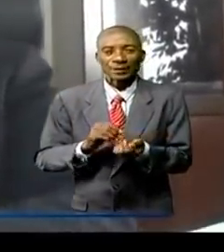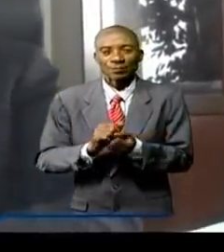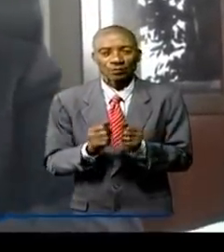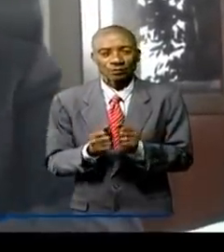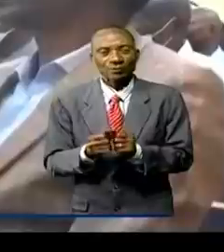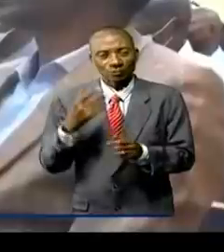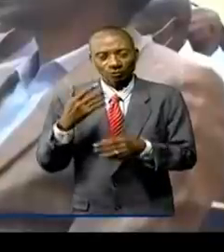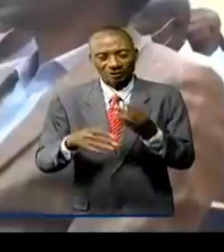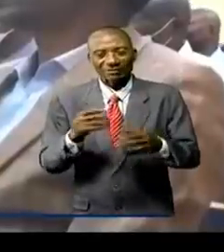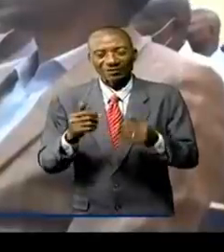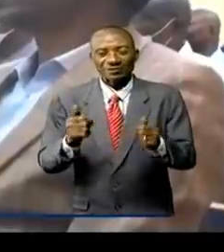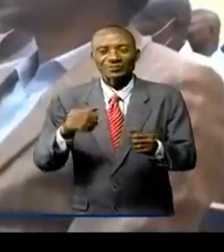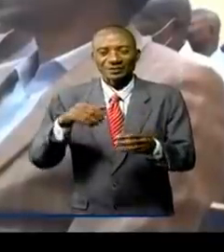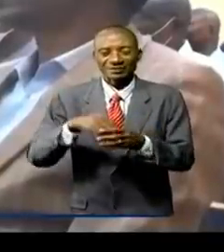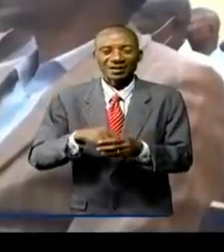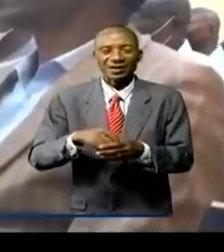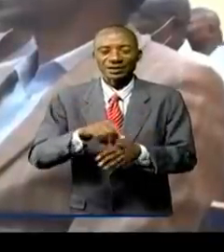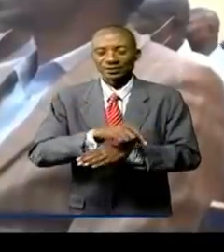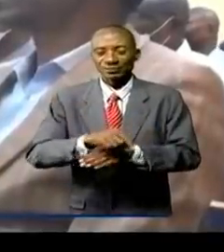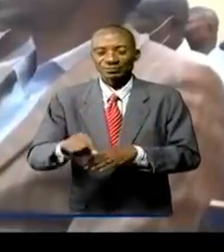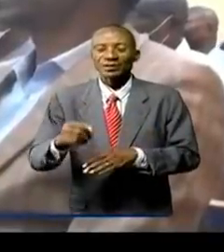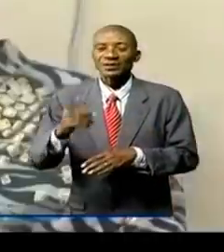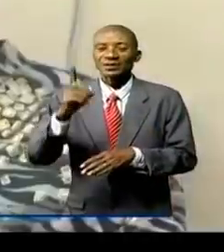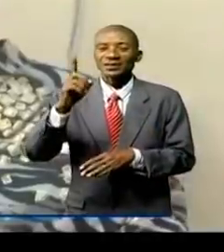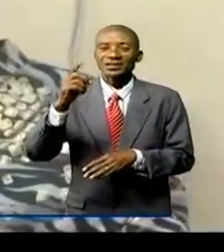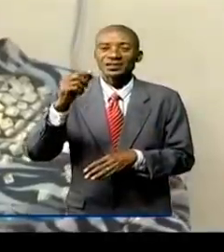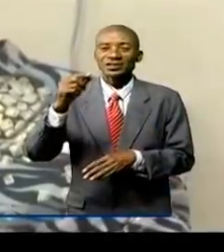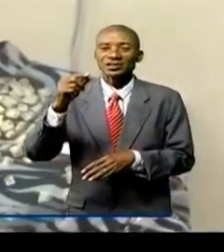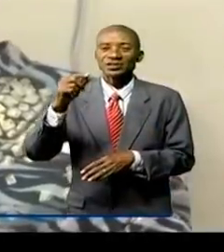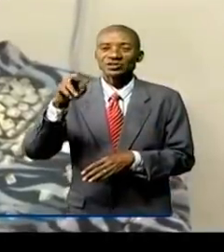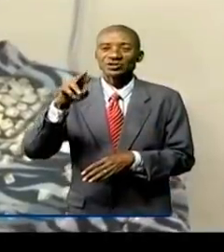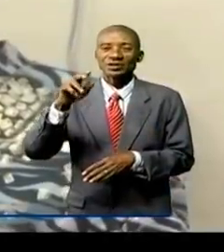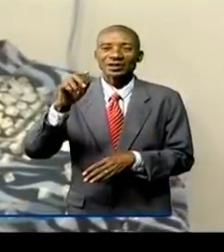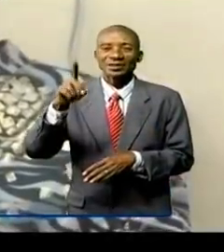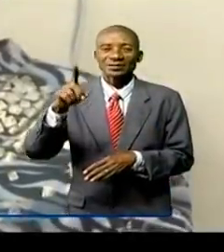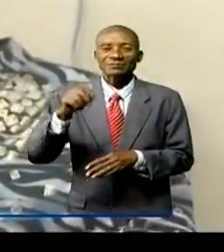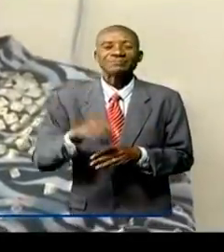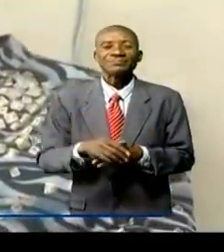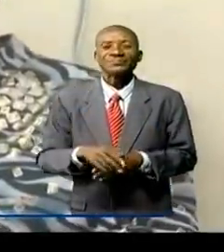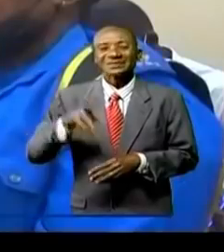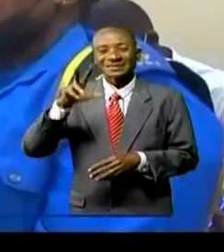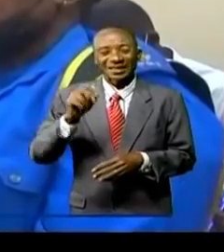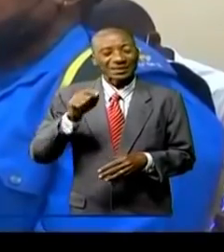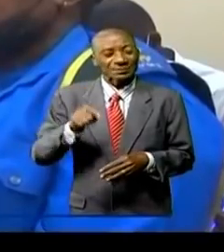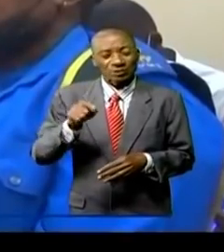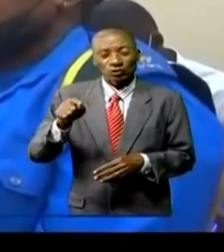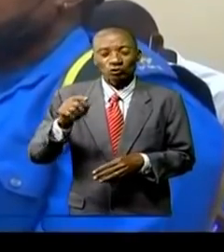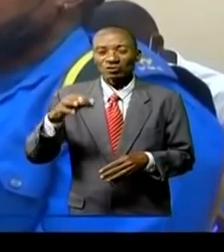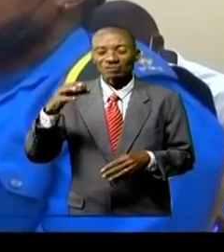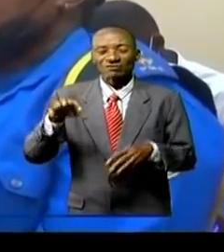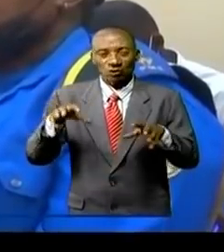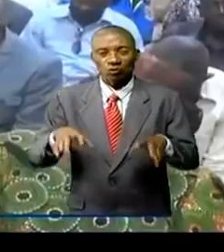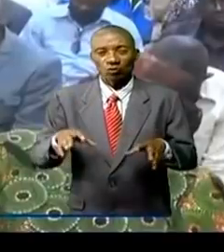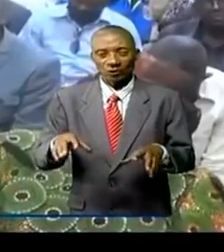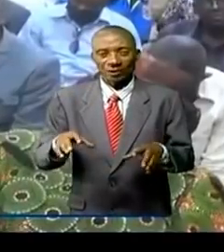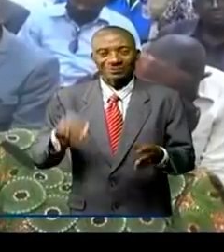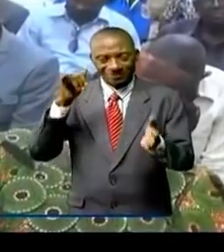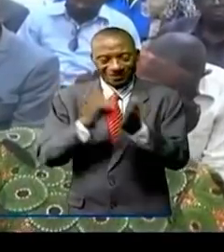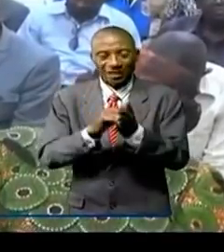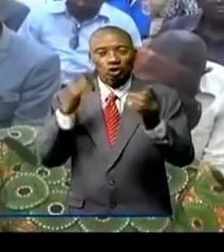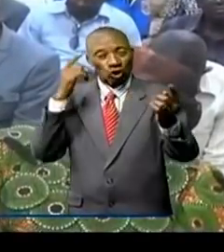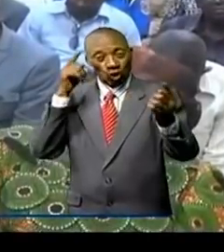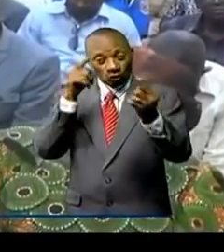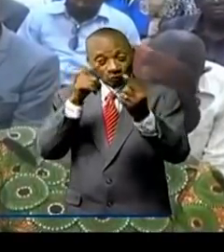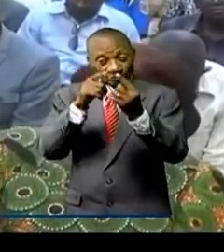DGRAD. 122 milliards de francs congolais, c'est le seuil à atteindre par la DGRAD Congo Central. Le